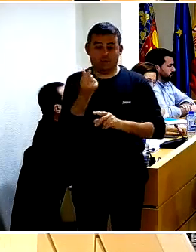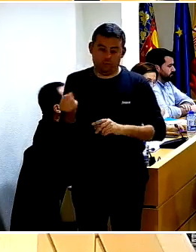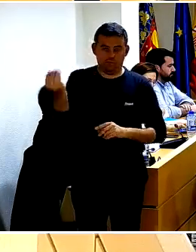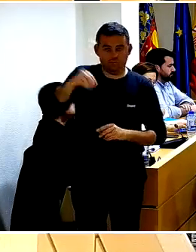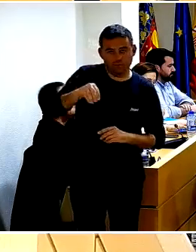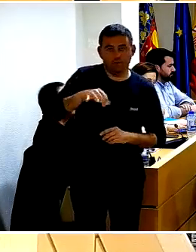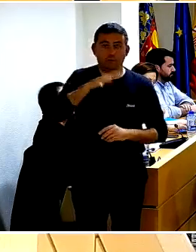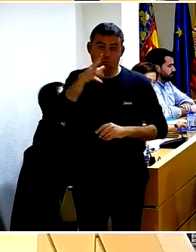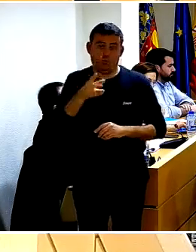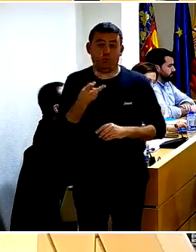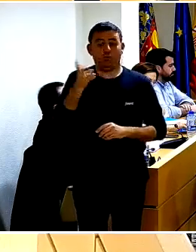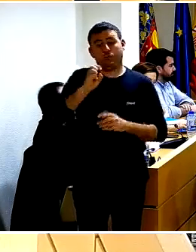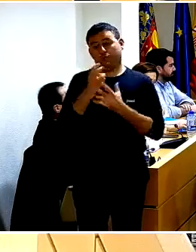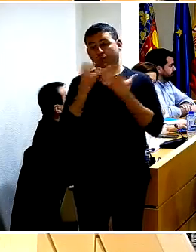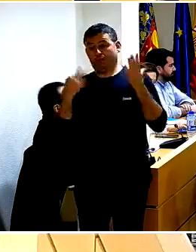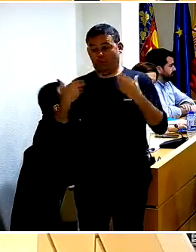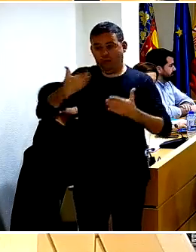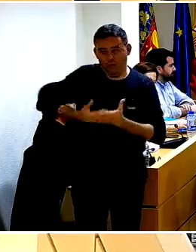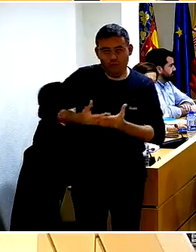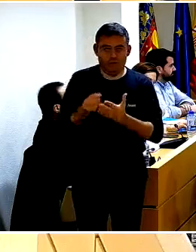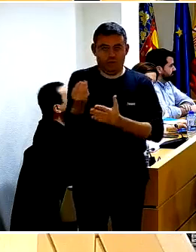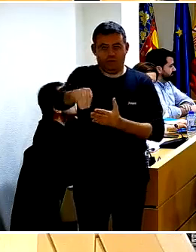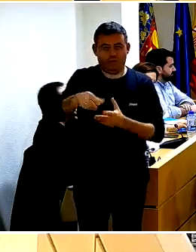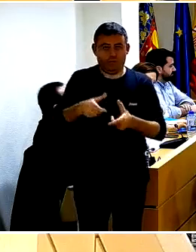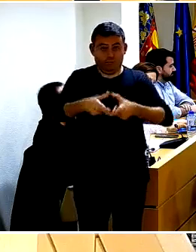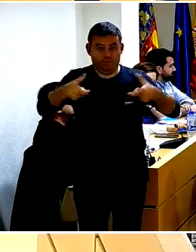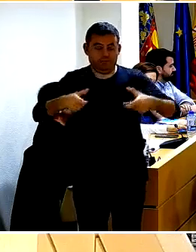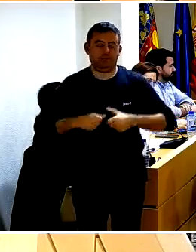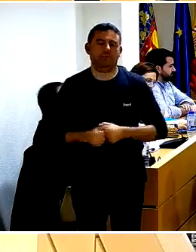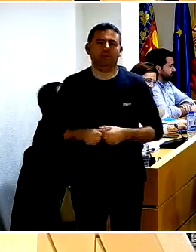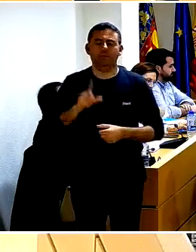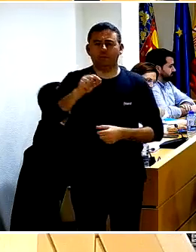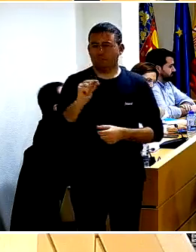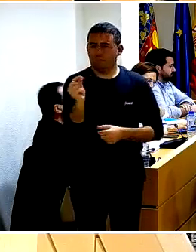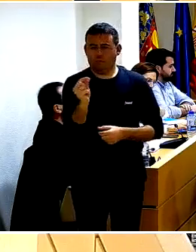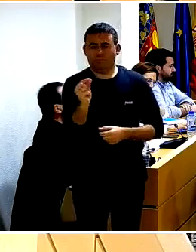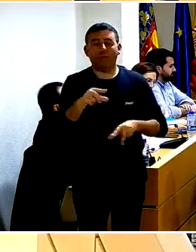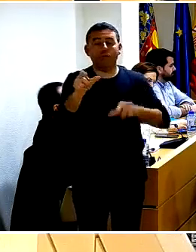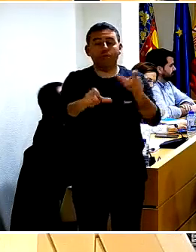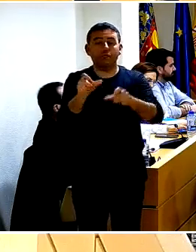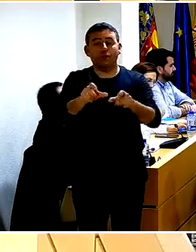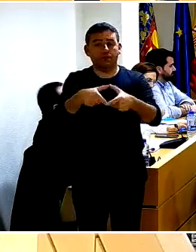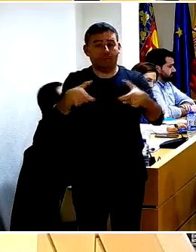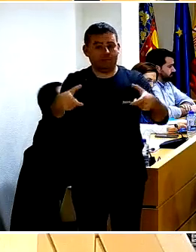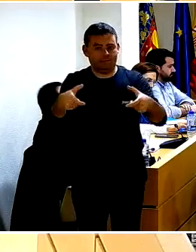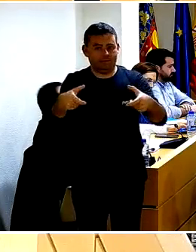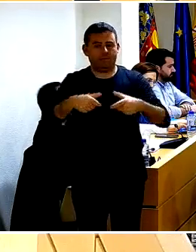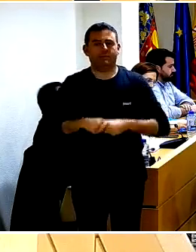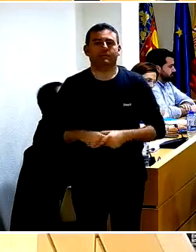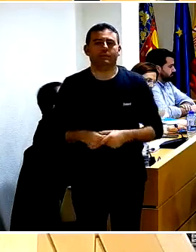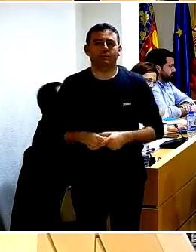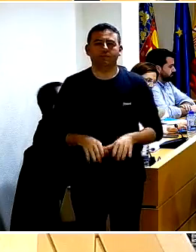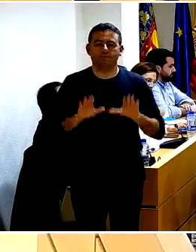2020. I també és cert que ha hagut un xicotet increment de personal, però és que vostès amortitzaren tantíssimes places